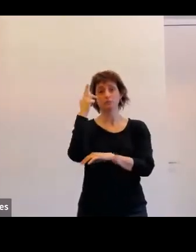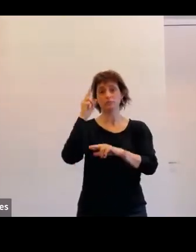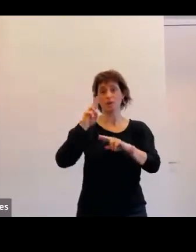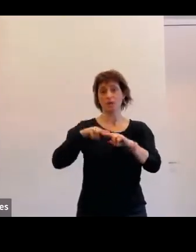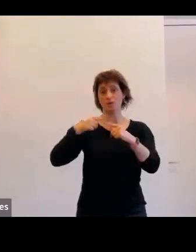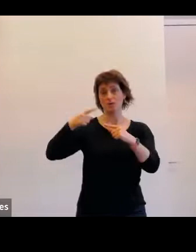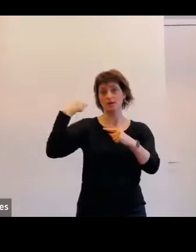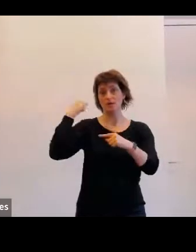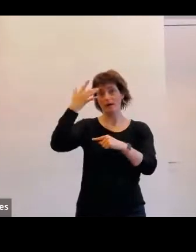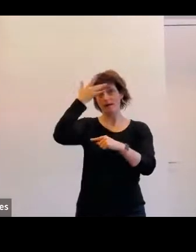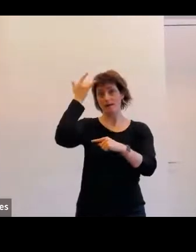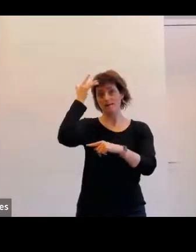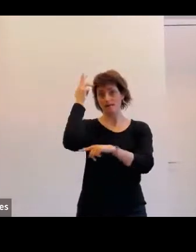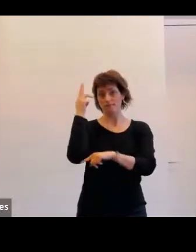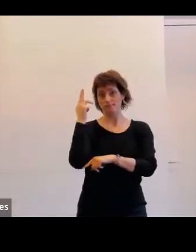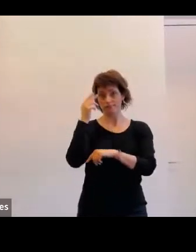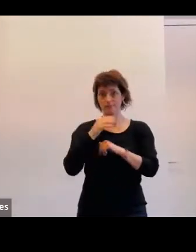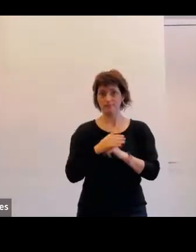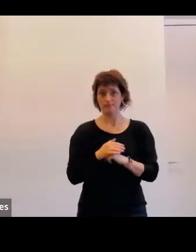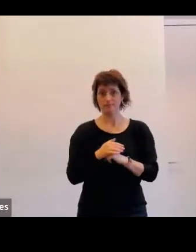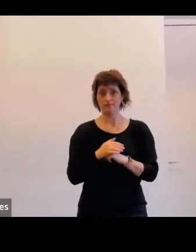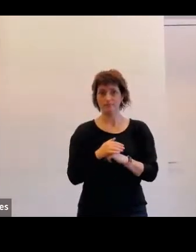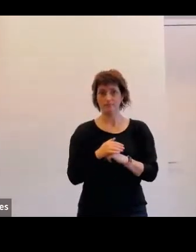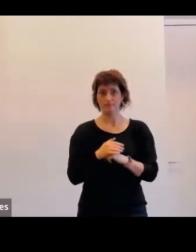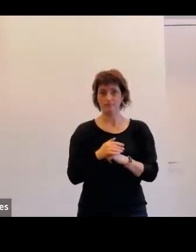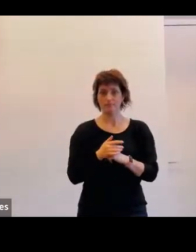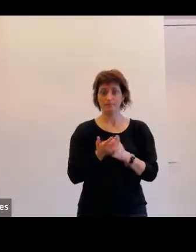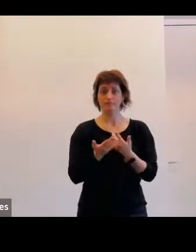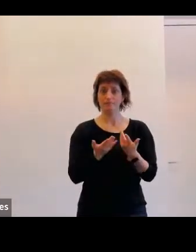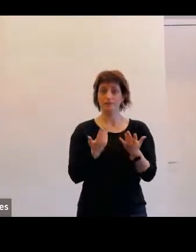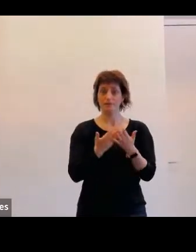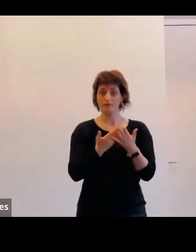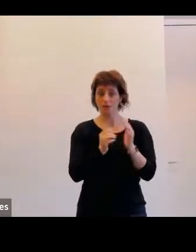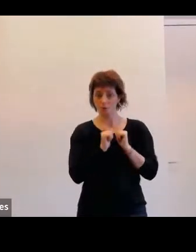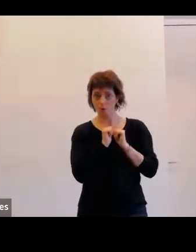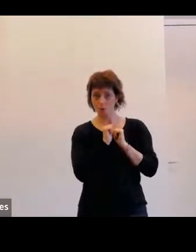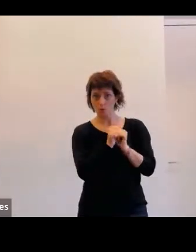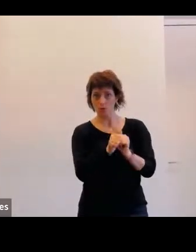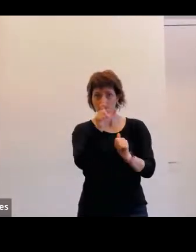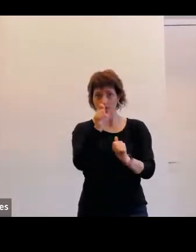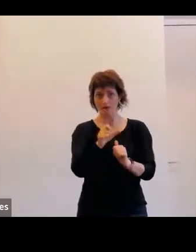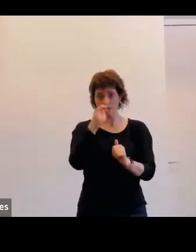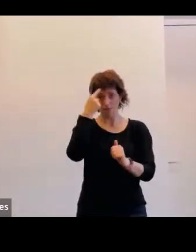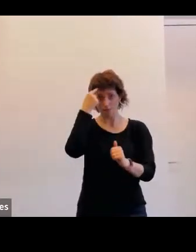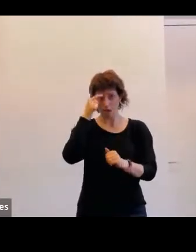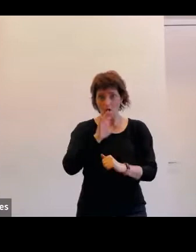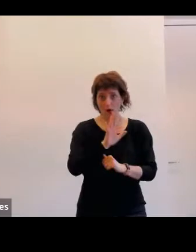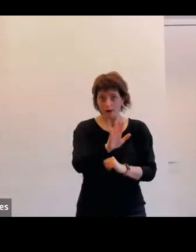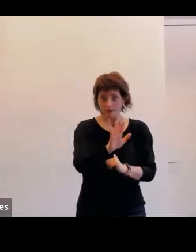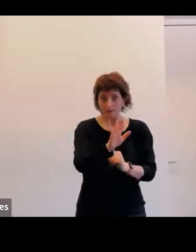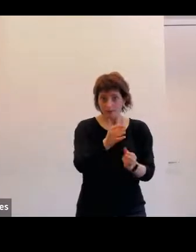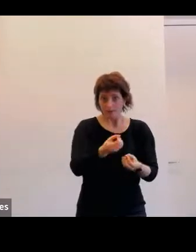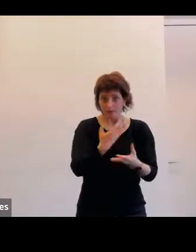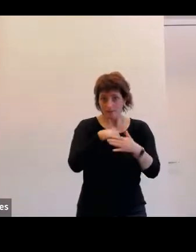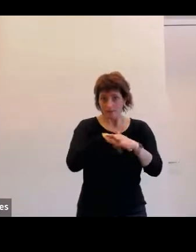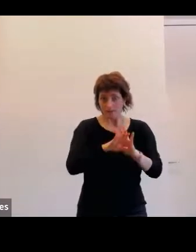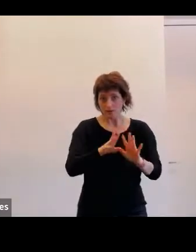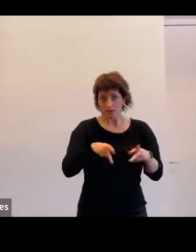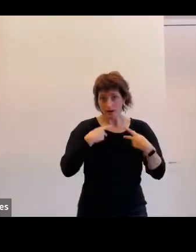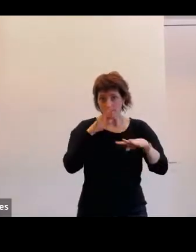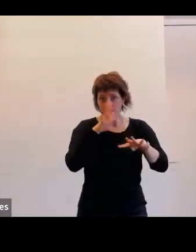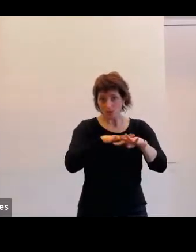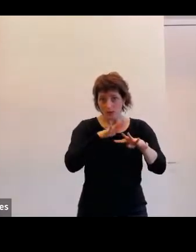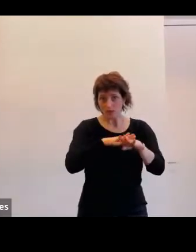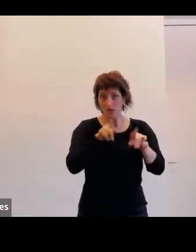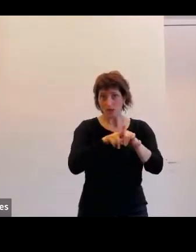été, basé sur les avis des habitants témoignés lors des ateliers de vie de quartier et sur le recensement